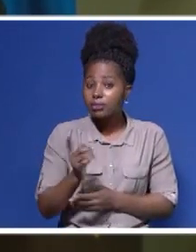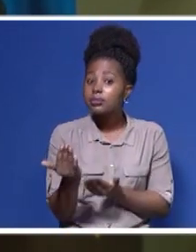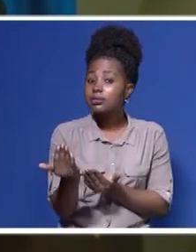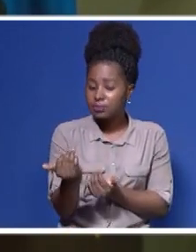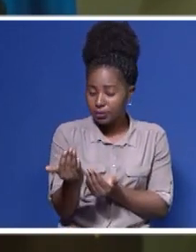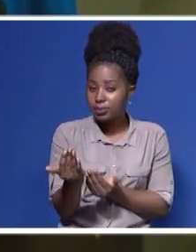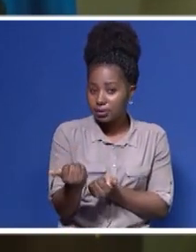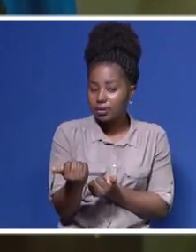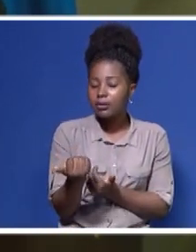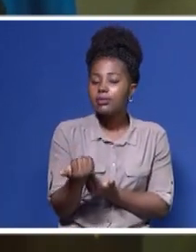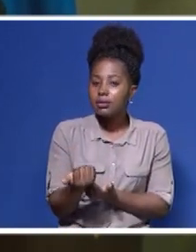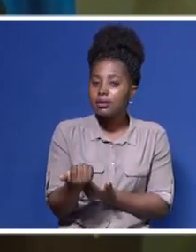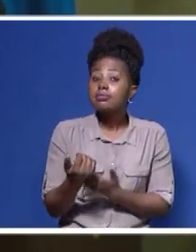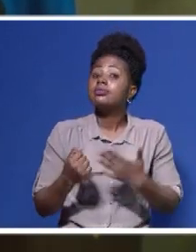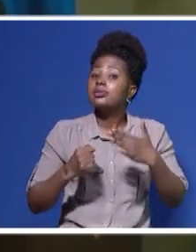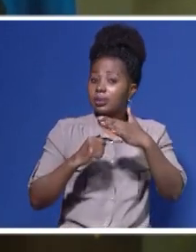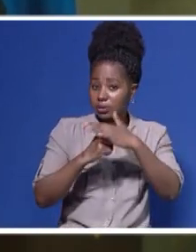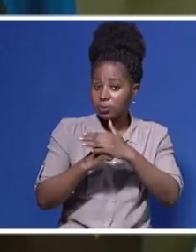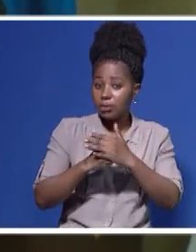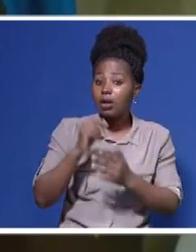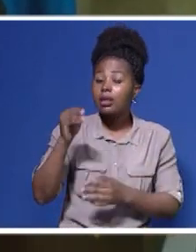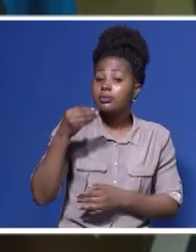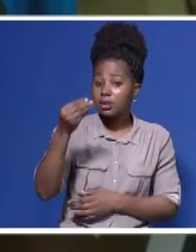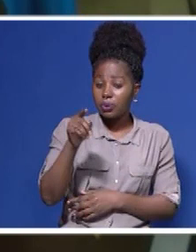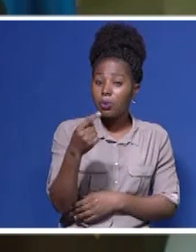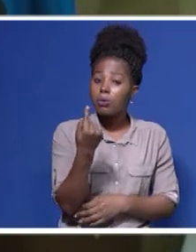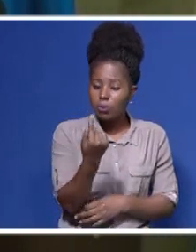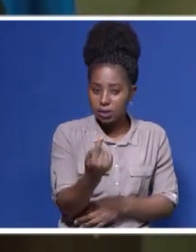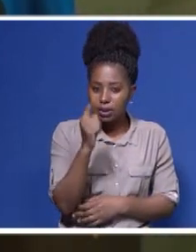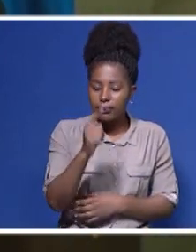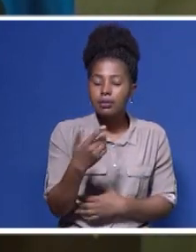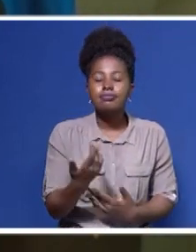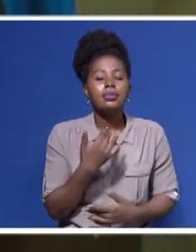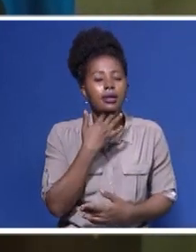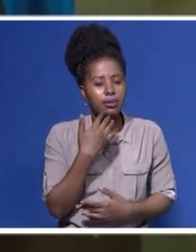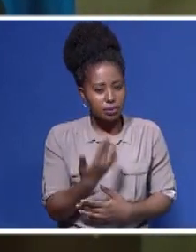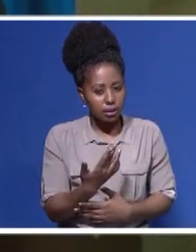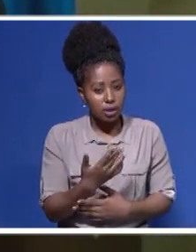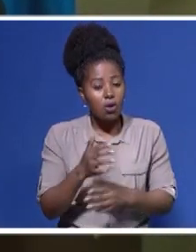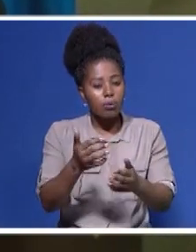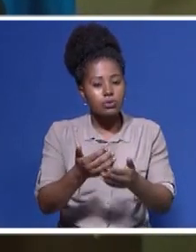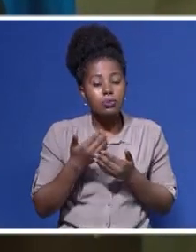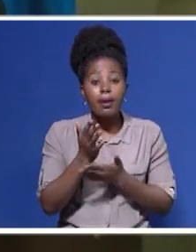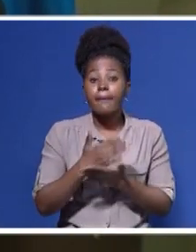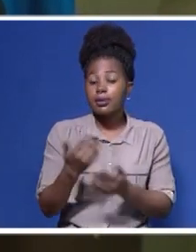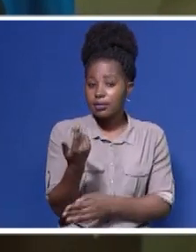wasisubiri kikaungwa mkono na mshtakiwa huyo wa kwanza aliyewalalamikia kwamba wamechukua baadhi ya